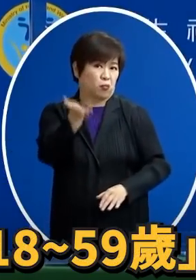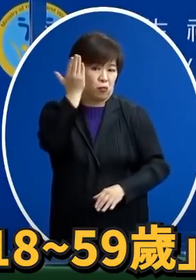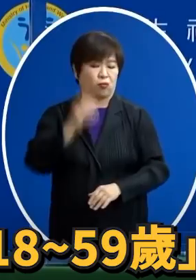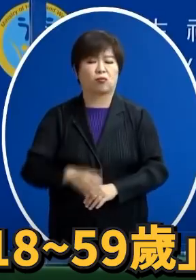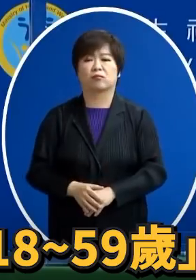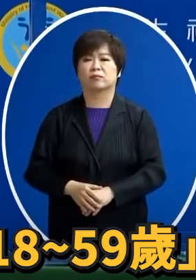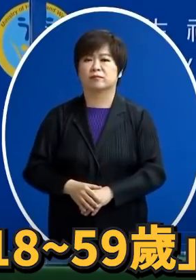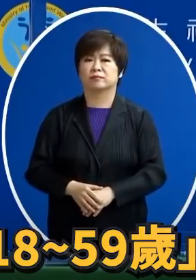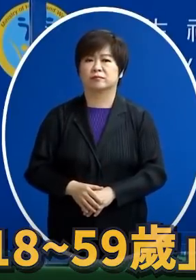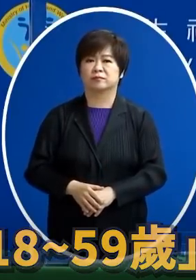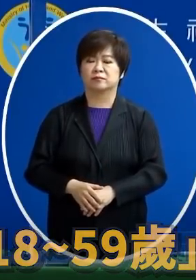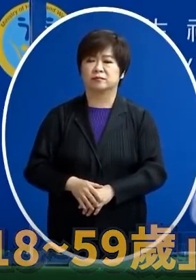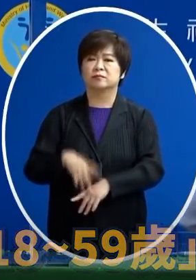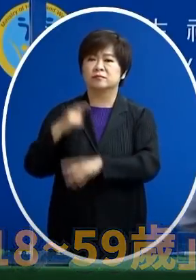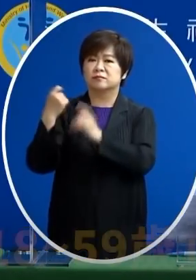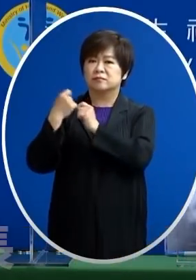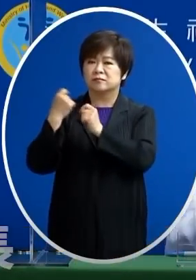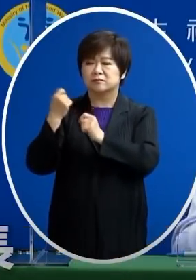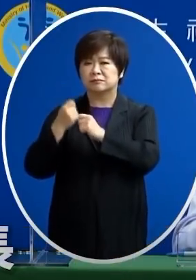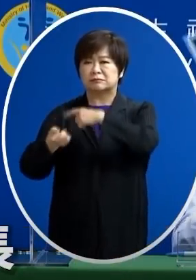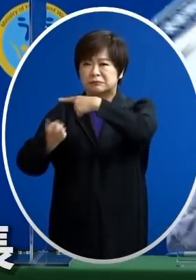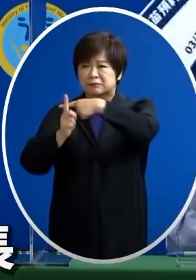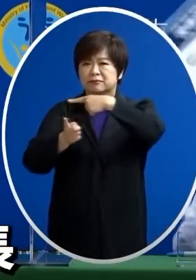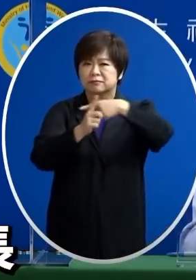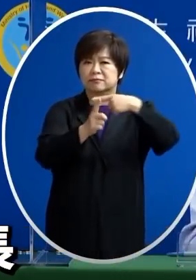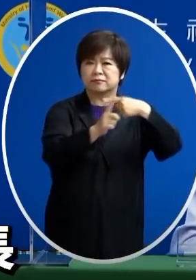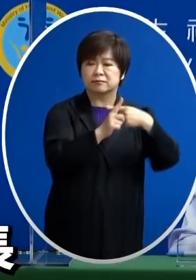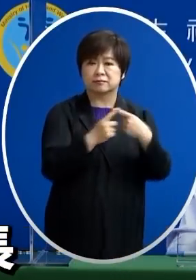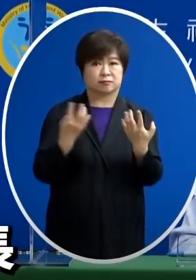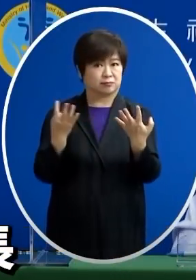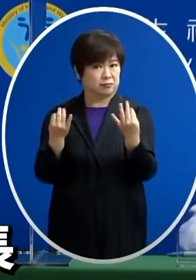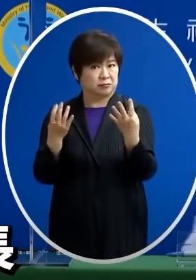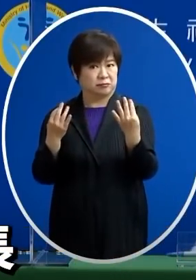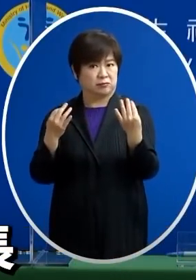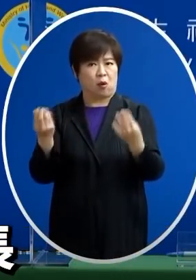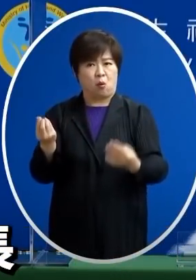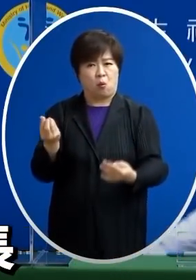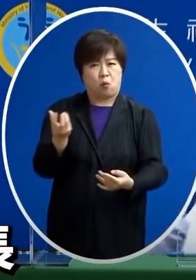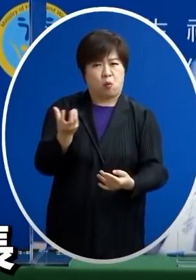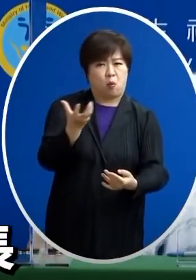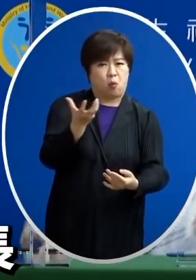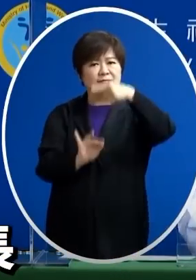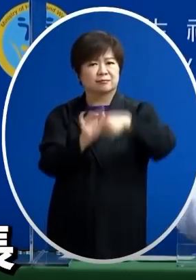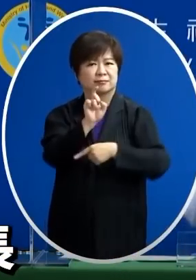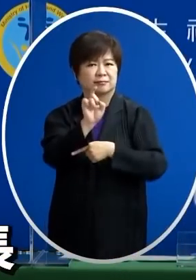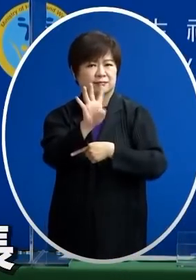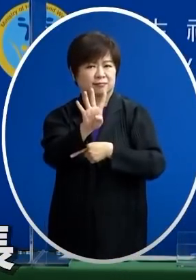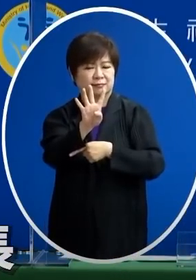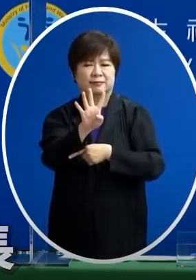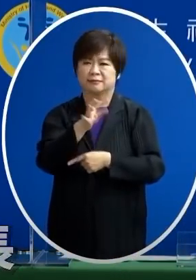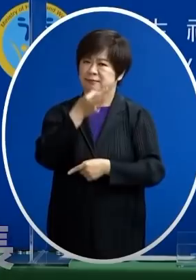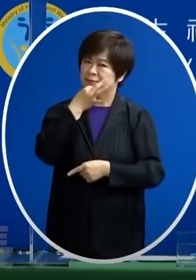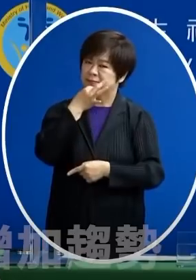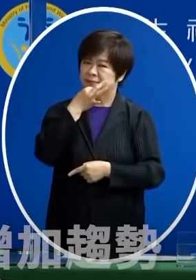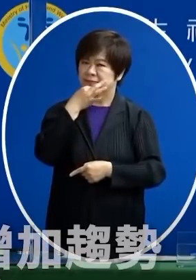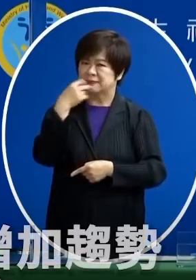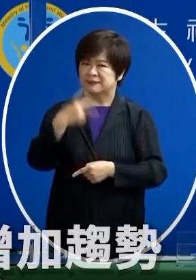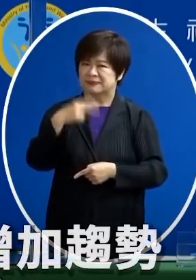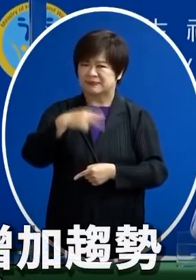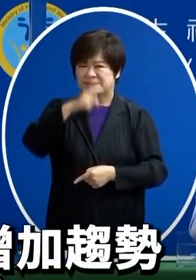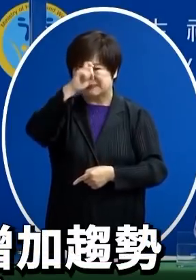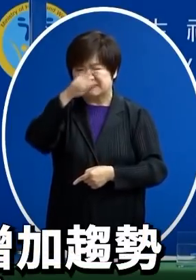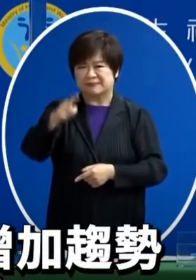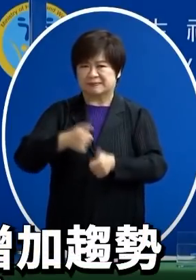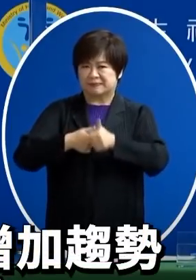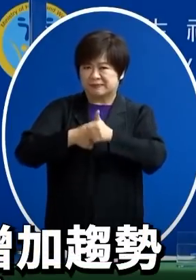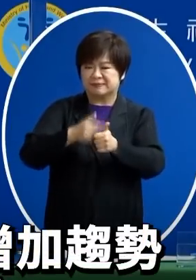那近期的这个落地采检阳性的个案数哈是有增加的一个趋势哈，那为了更有效的来进行